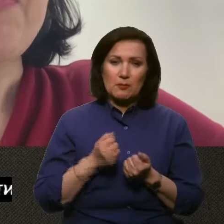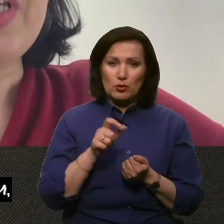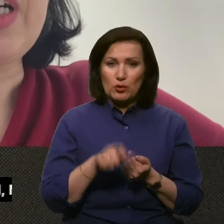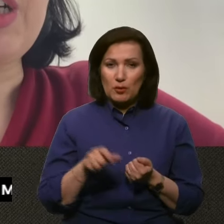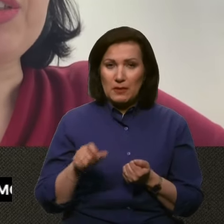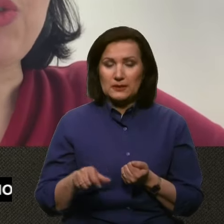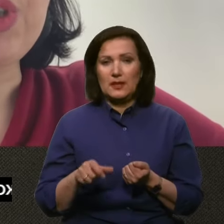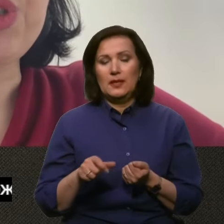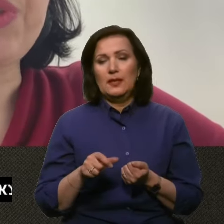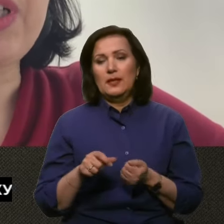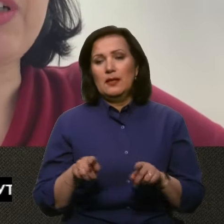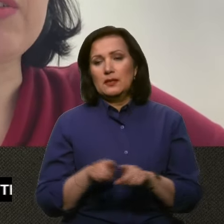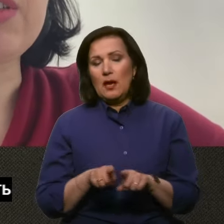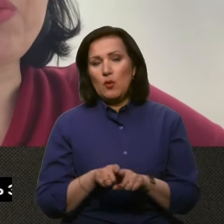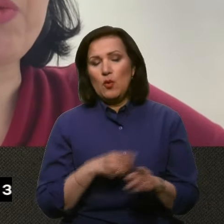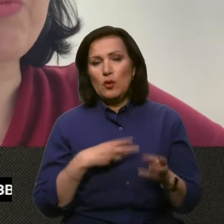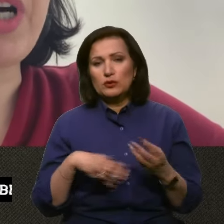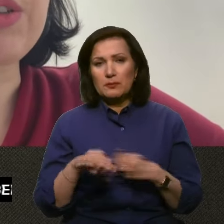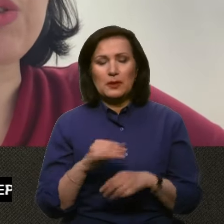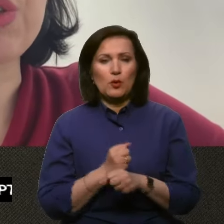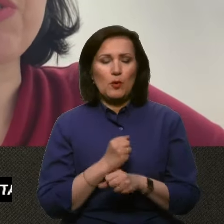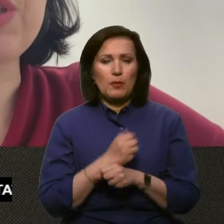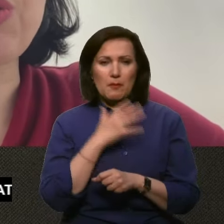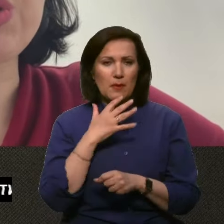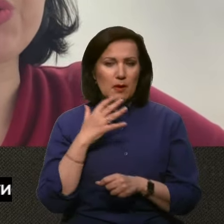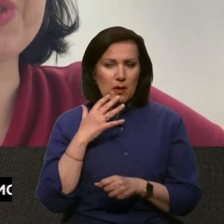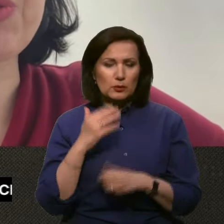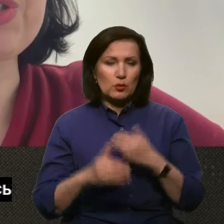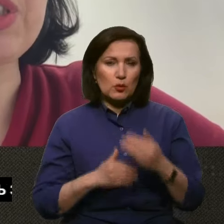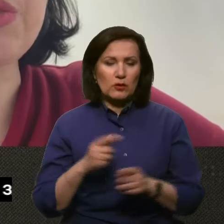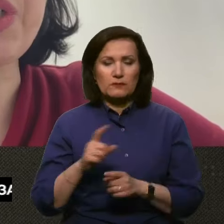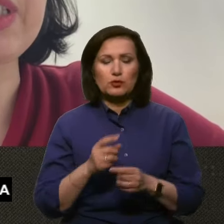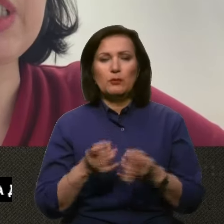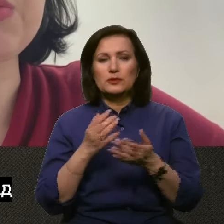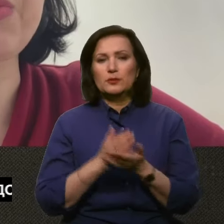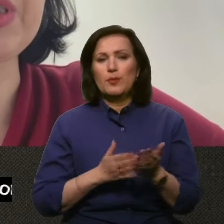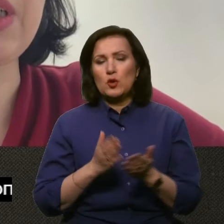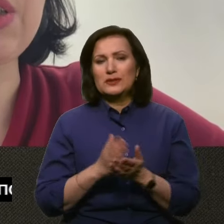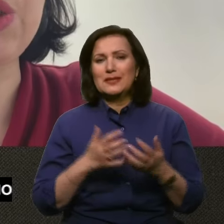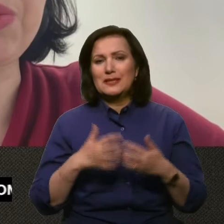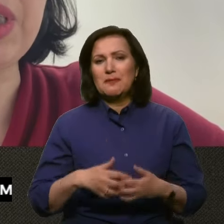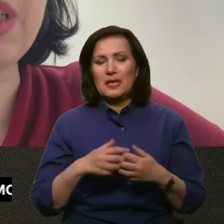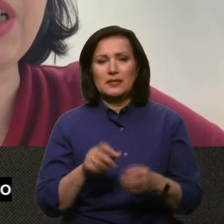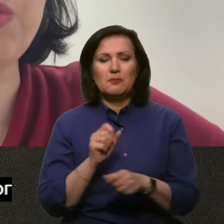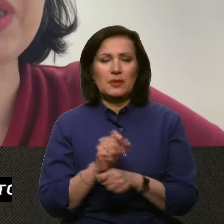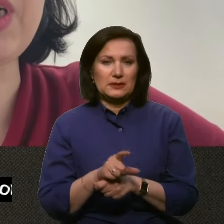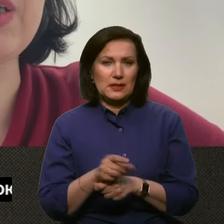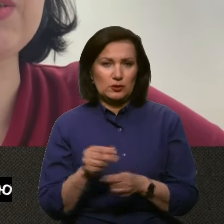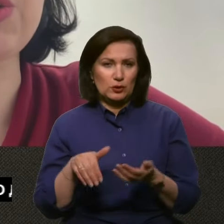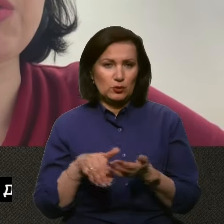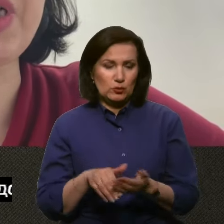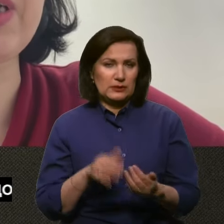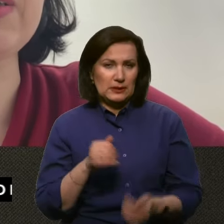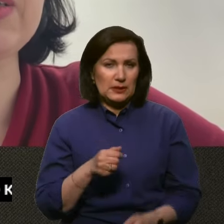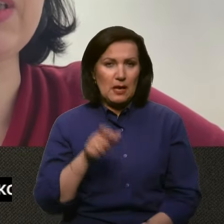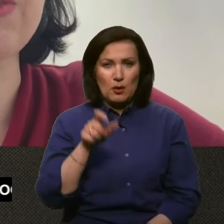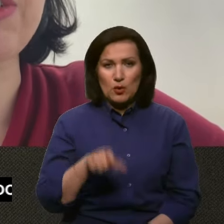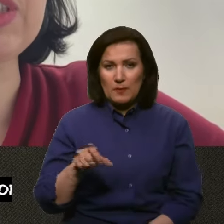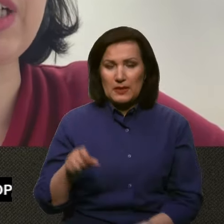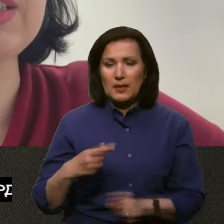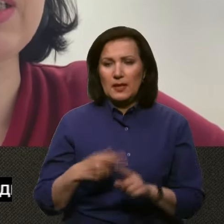громадяни. Також ми робимо багато кроків для того, щоб спростити механізм призначення субсидій для громадян.